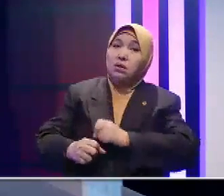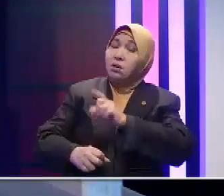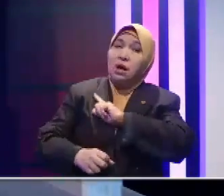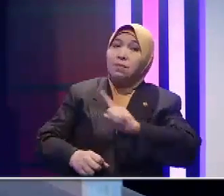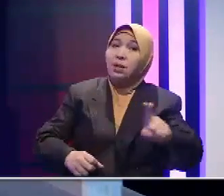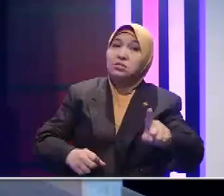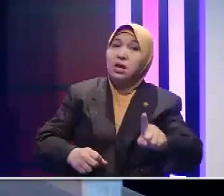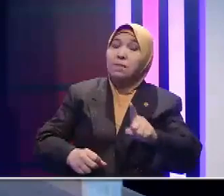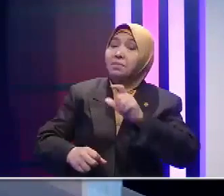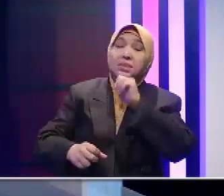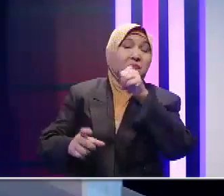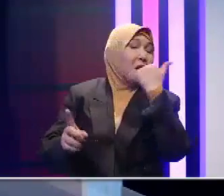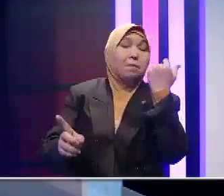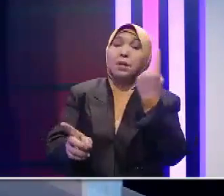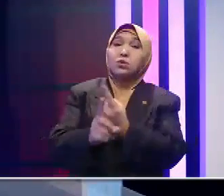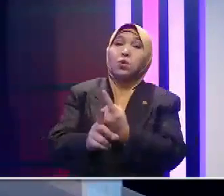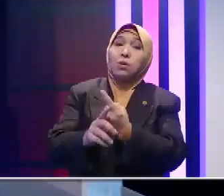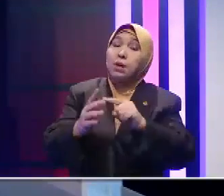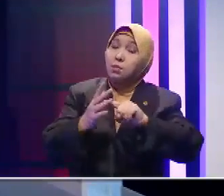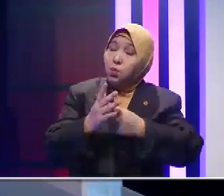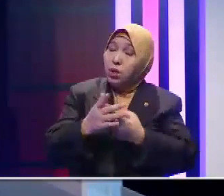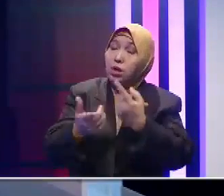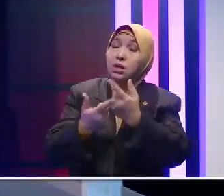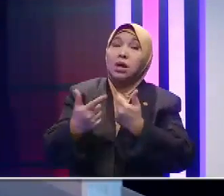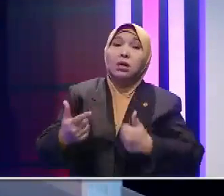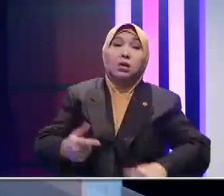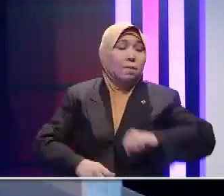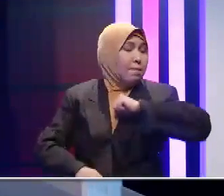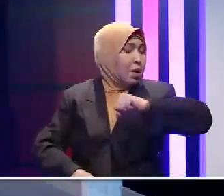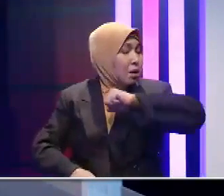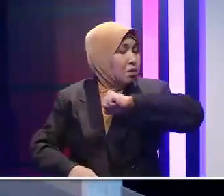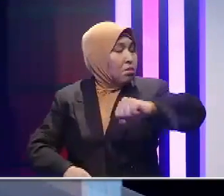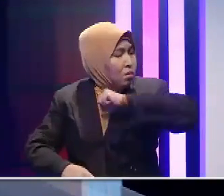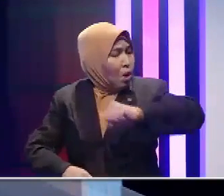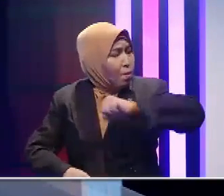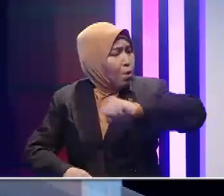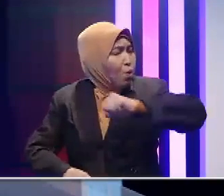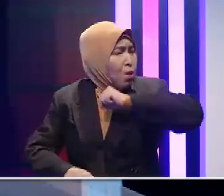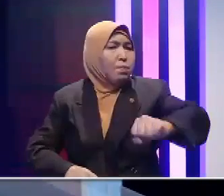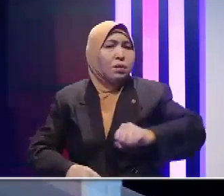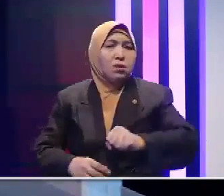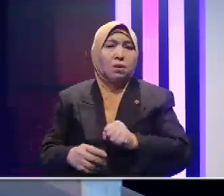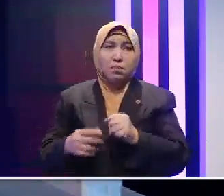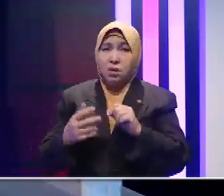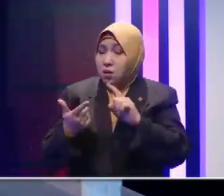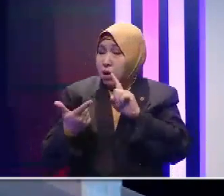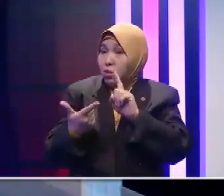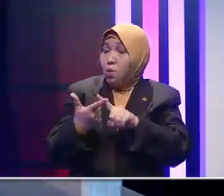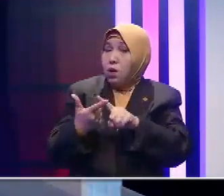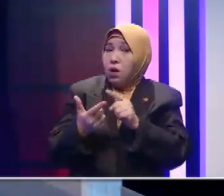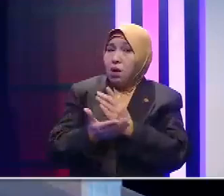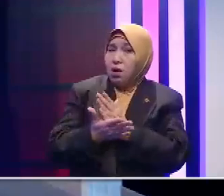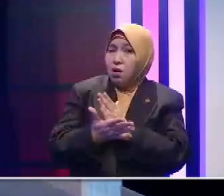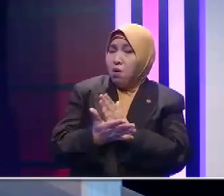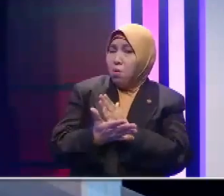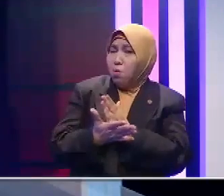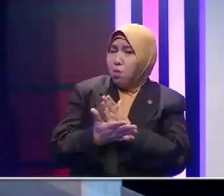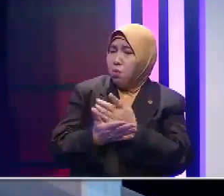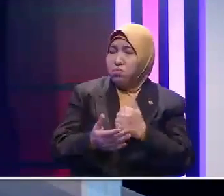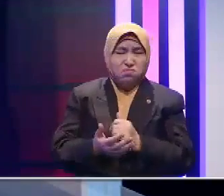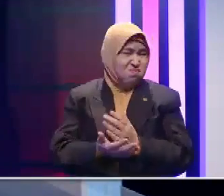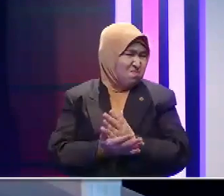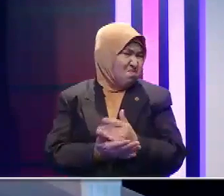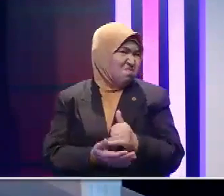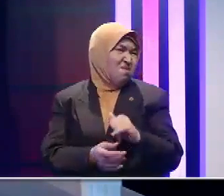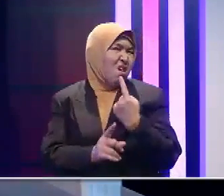memang tak betul lah. Bermula daripada menentang, kemudian ragu-ragu ni bila sampai, bila kata kata ragu-ragu ni,